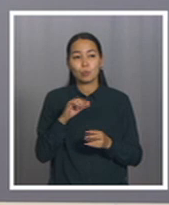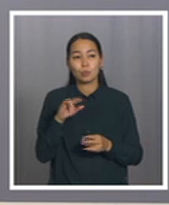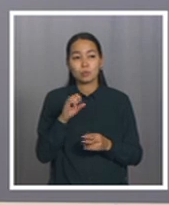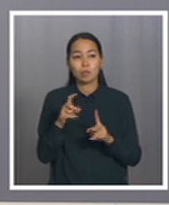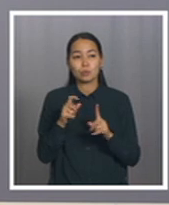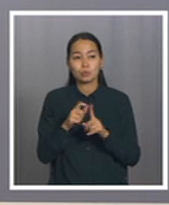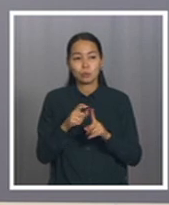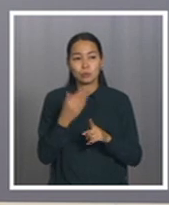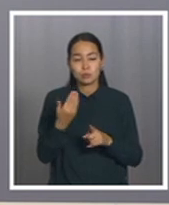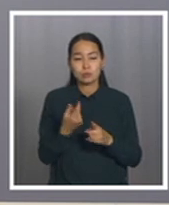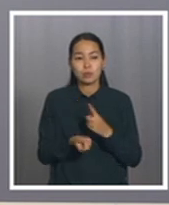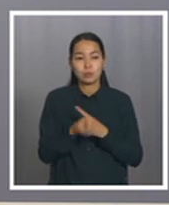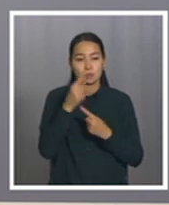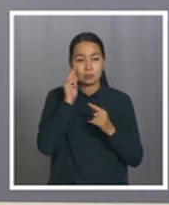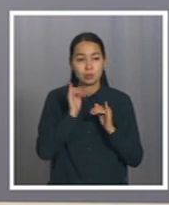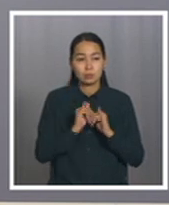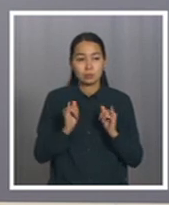меңгересіздер.